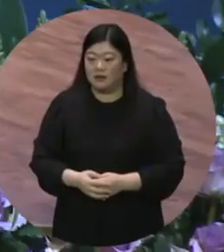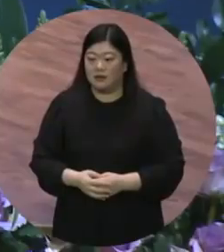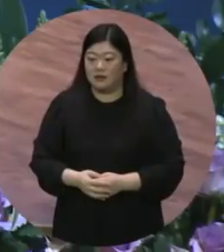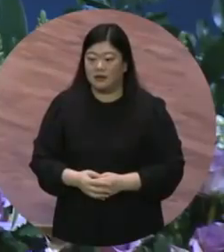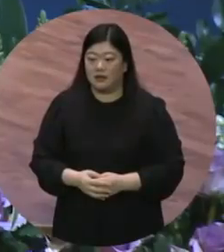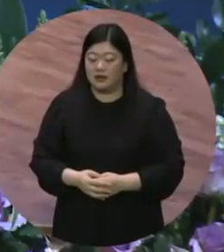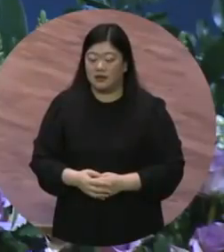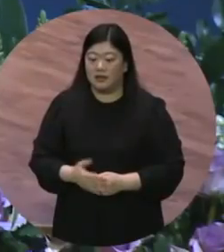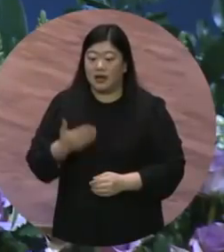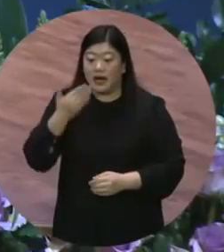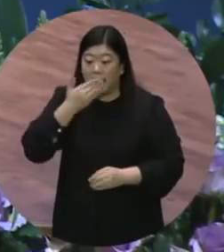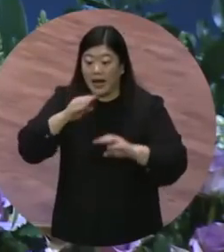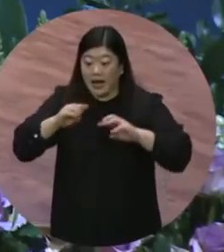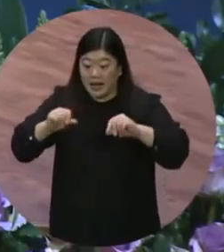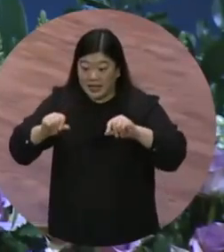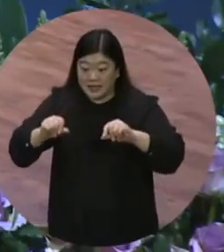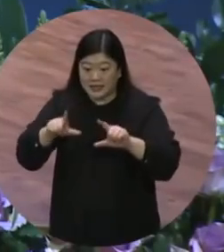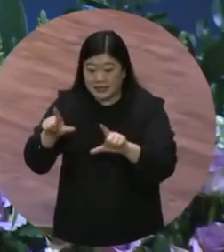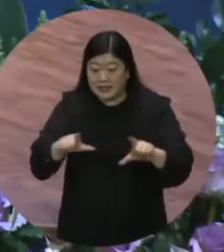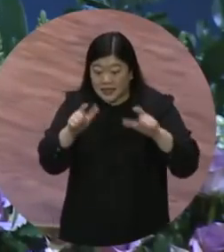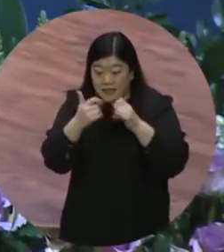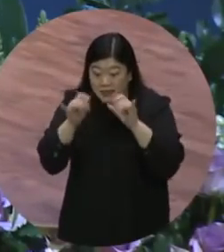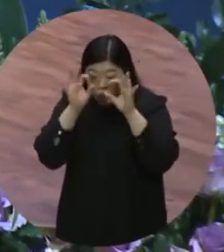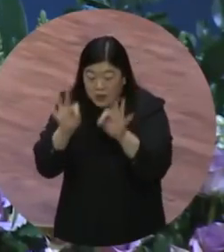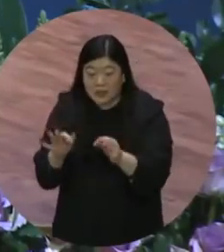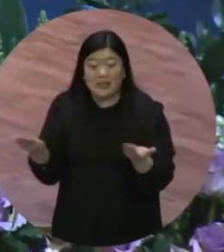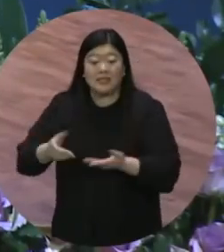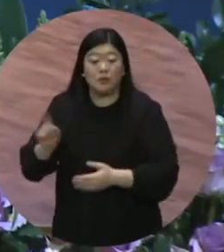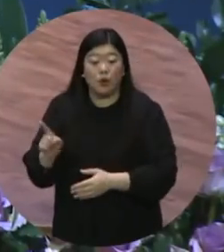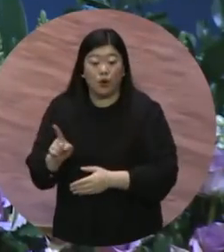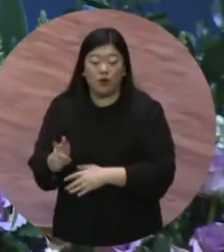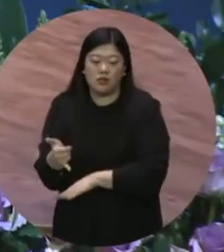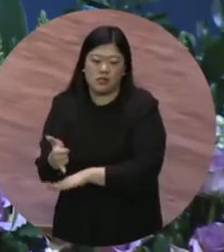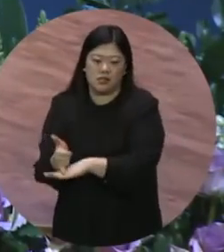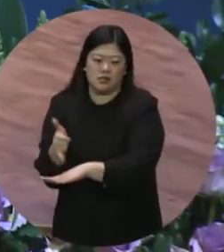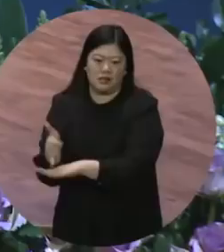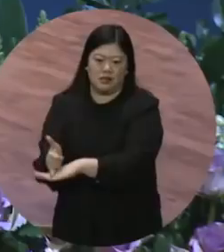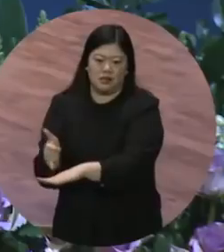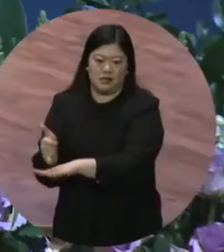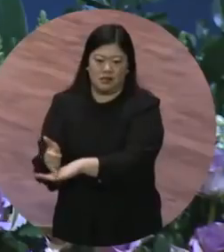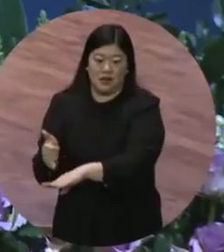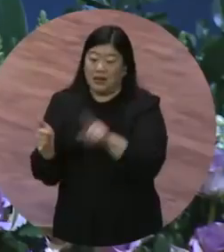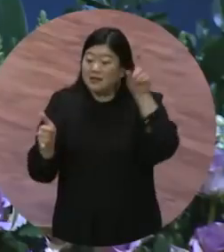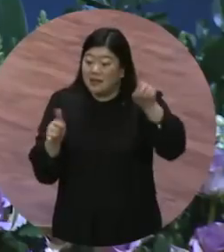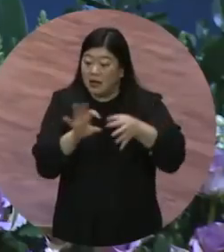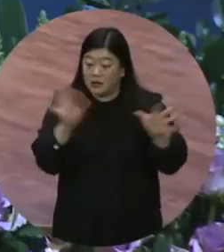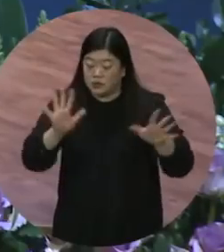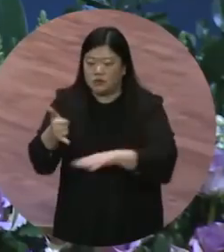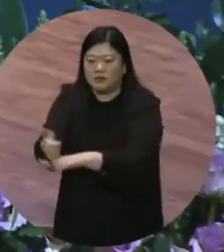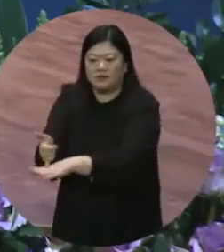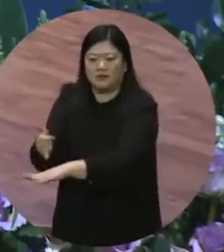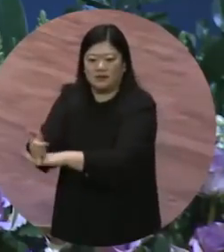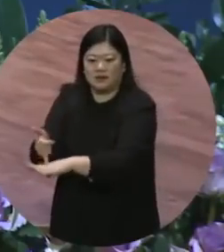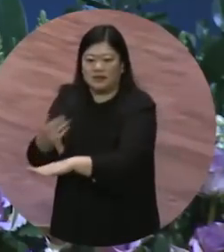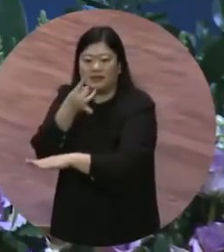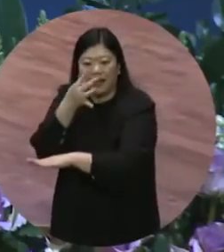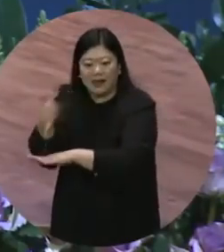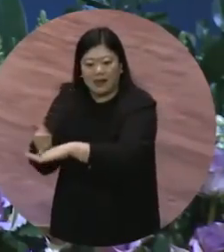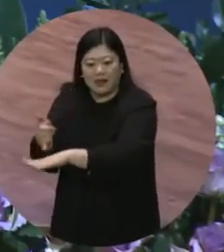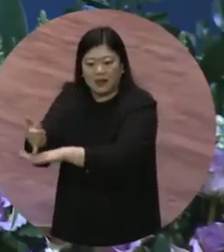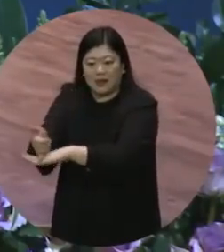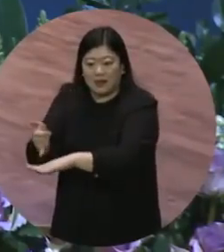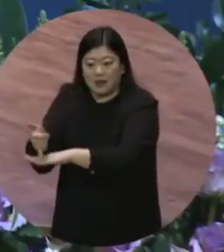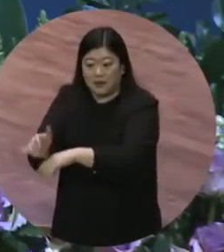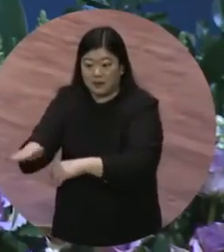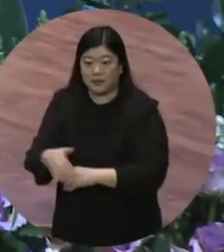이 가나안 땅의 원주민들은 목축업이 아니라 농업입니다. 농업. 여러분 가나안 땅의 지형을 보면 동서의